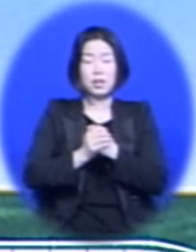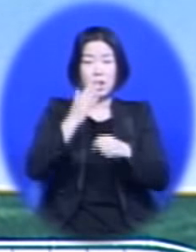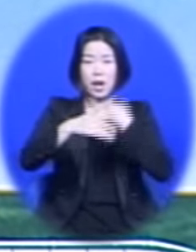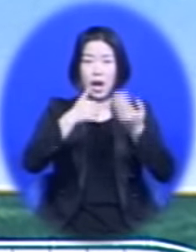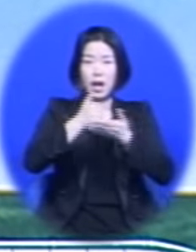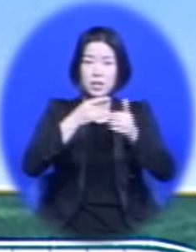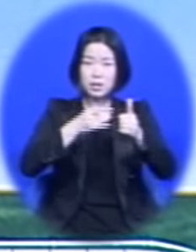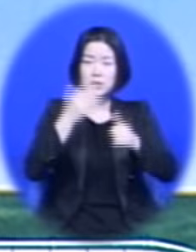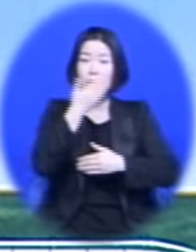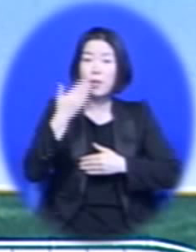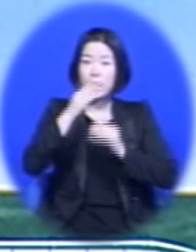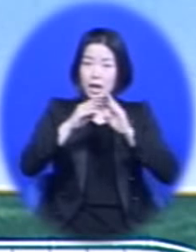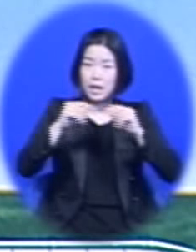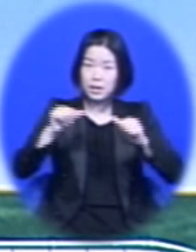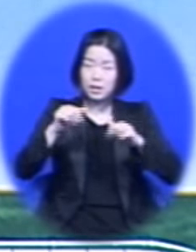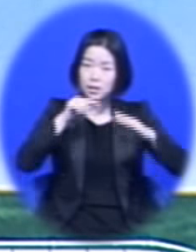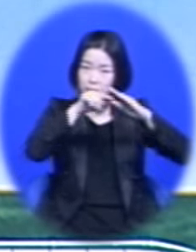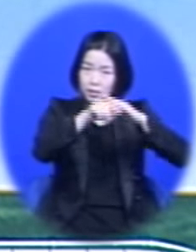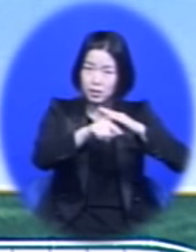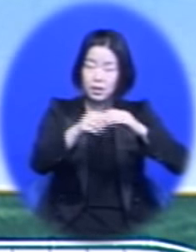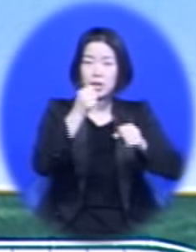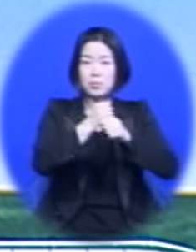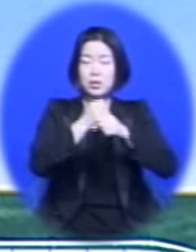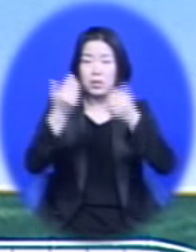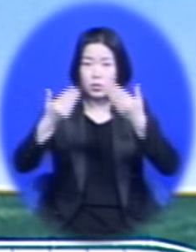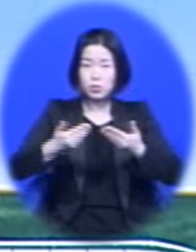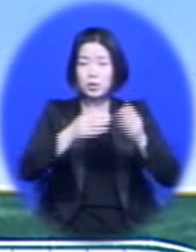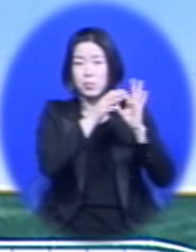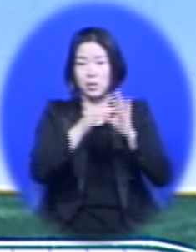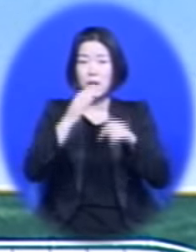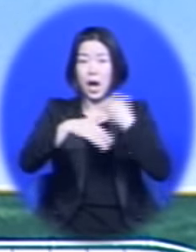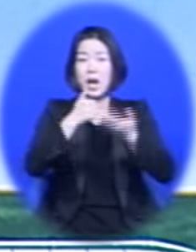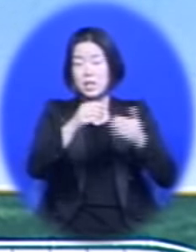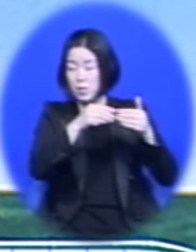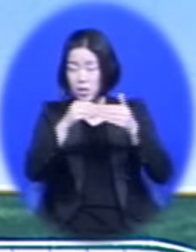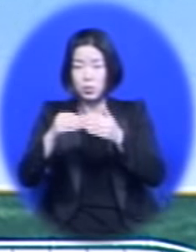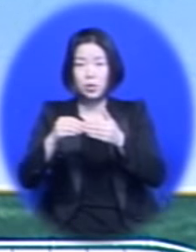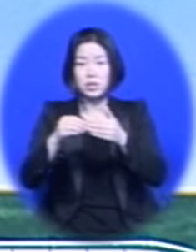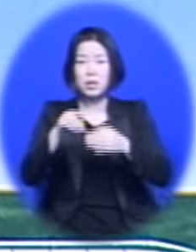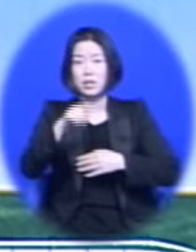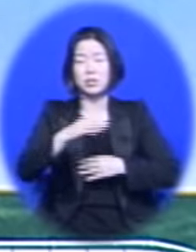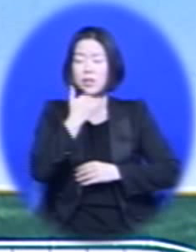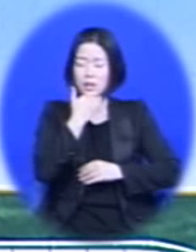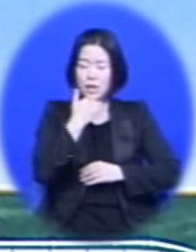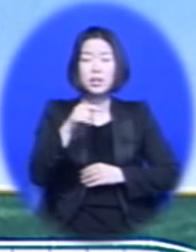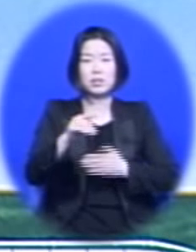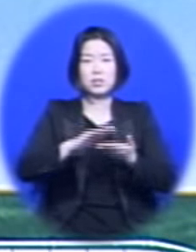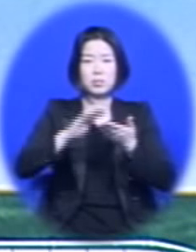하나님께서 가나안 땅에 들어가게 해주시기를 바라면서 하나님이 인도하시는 거예요. 그걸 기다리는